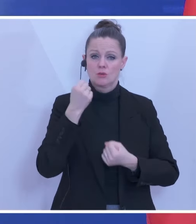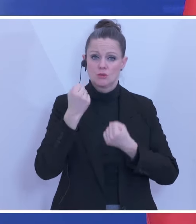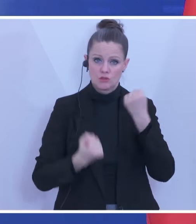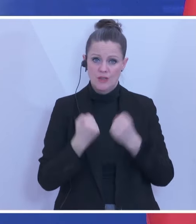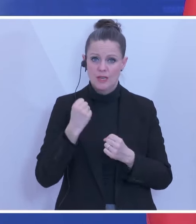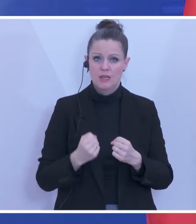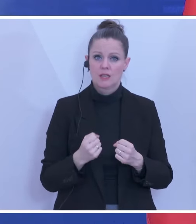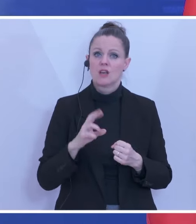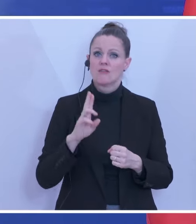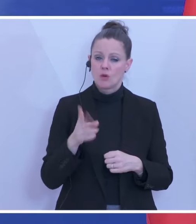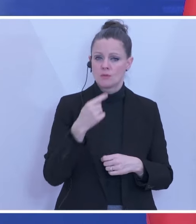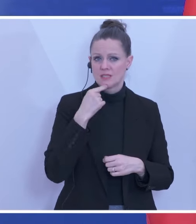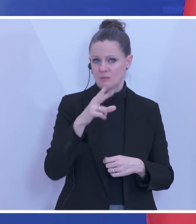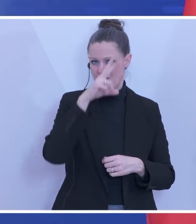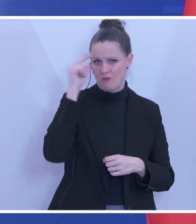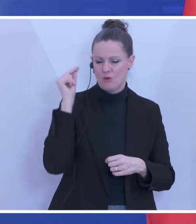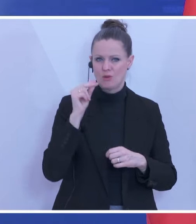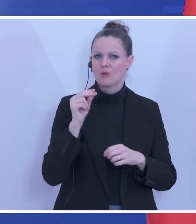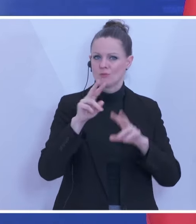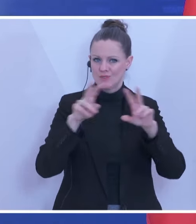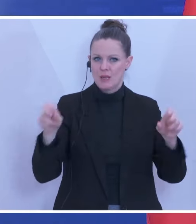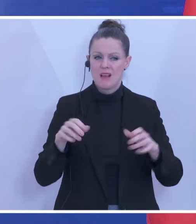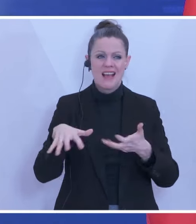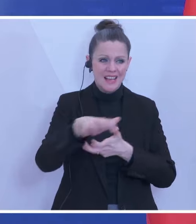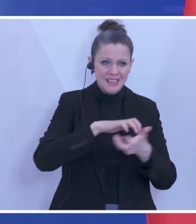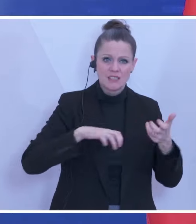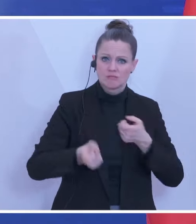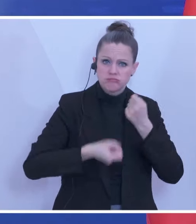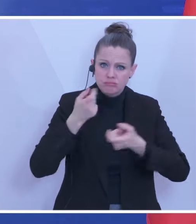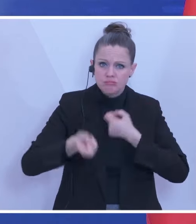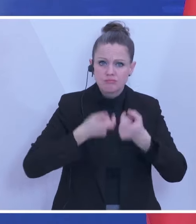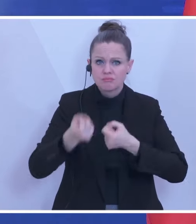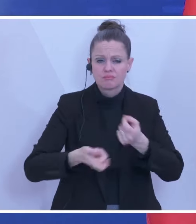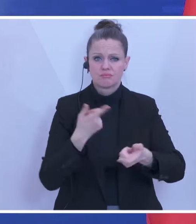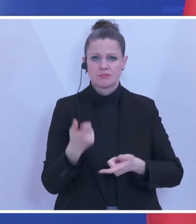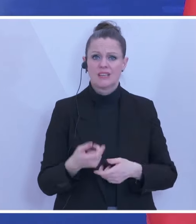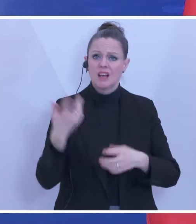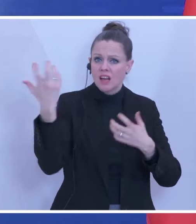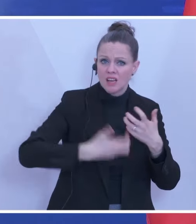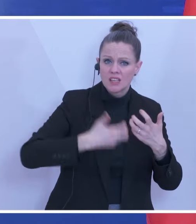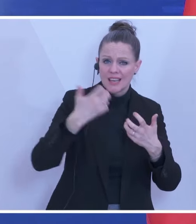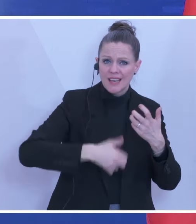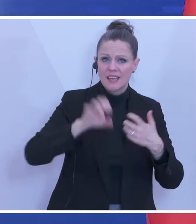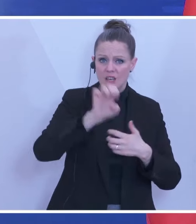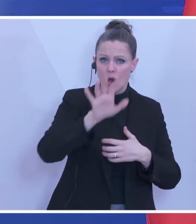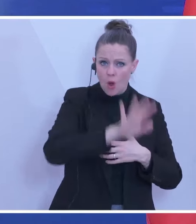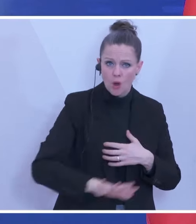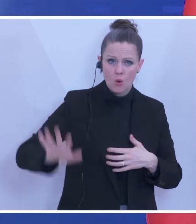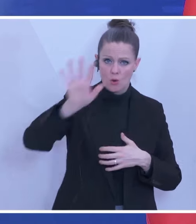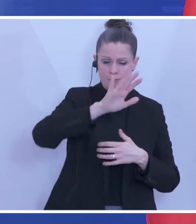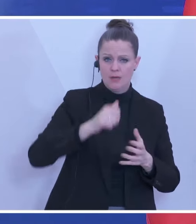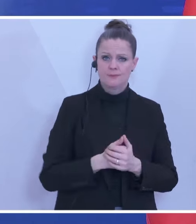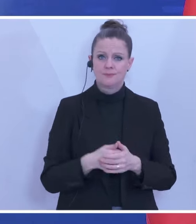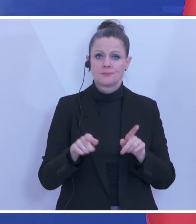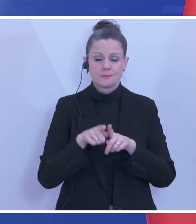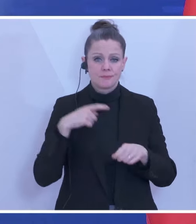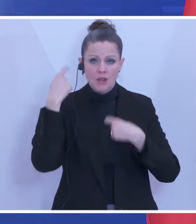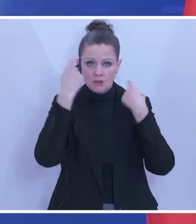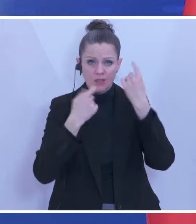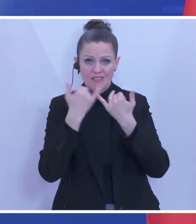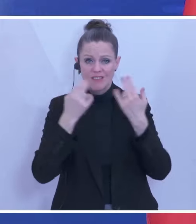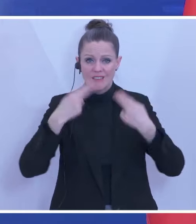die Bevölkerung angesprochen haben. Gebeutelt von Krisen, von großen Herausforderungen, von Krieg auf europäischem Boden, von einer Sorge, wie